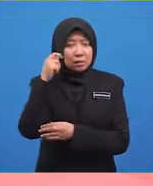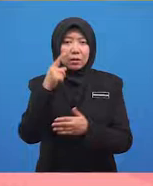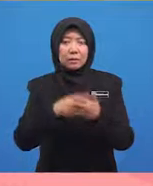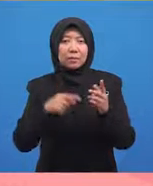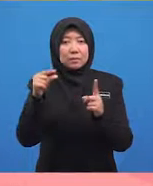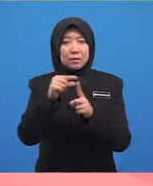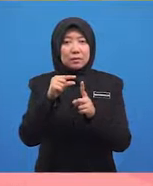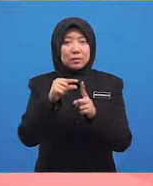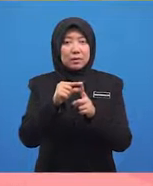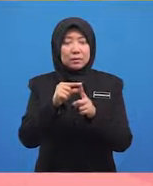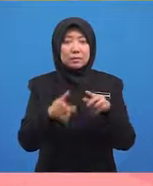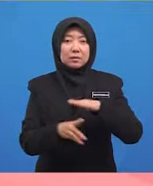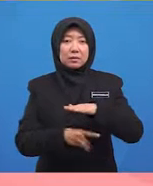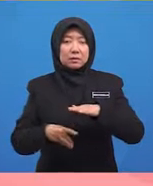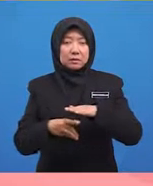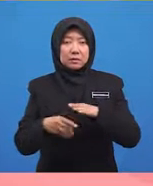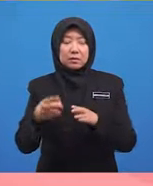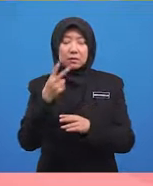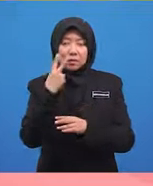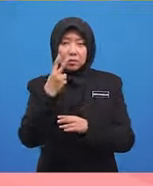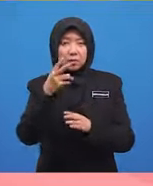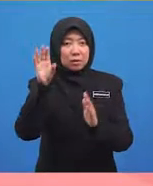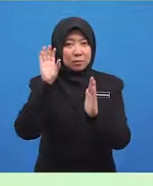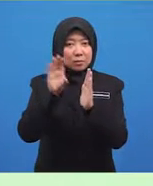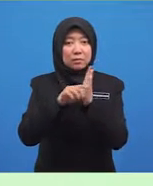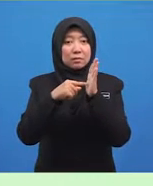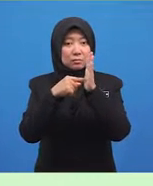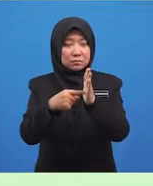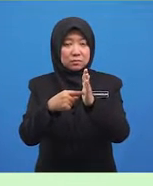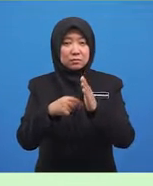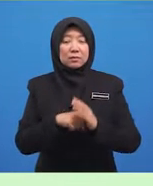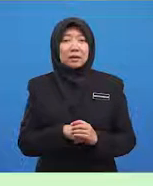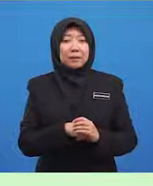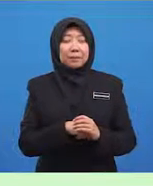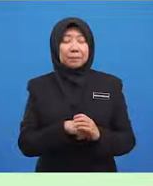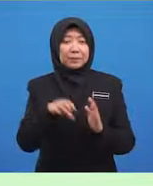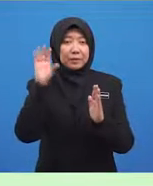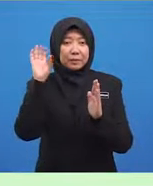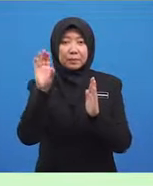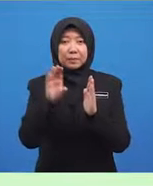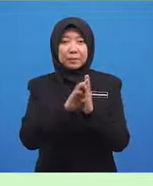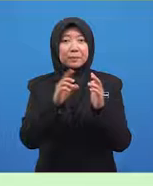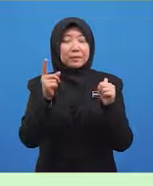perkataan berdasarkan gambar yang ditunjukkan? Gambar pertama,